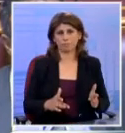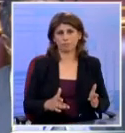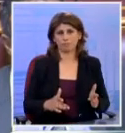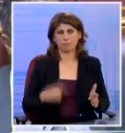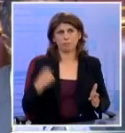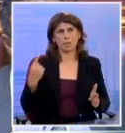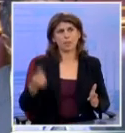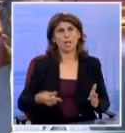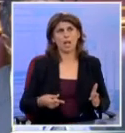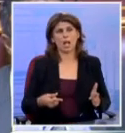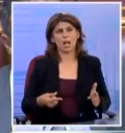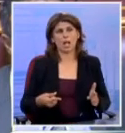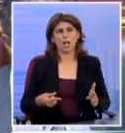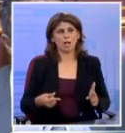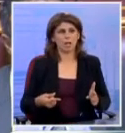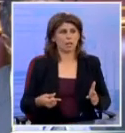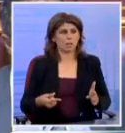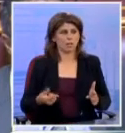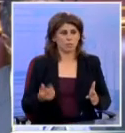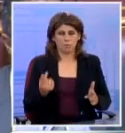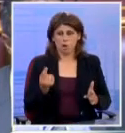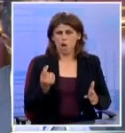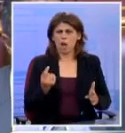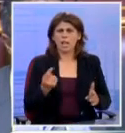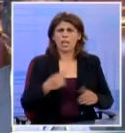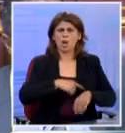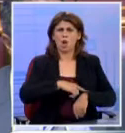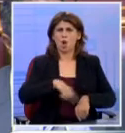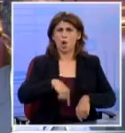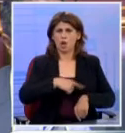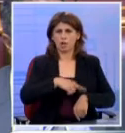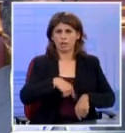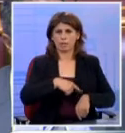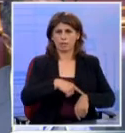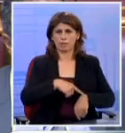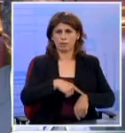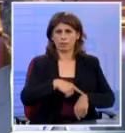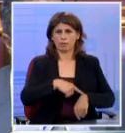μετά από λίγες ώρες,